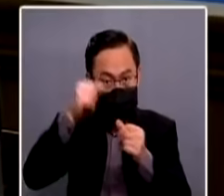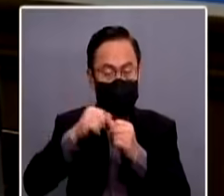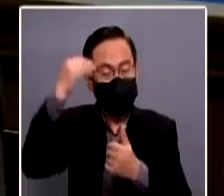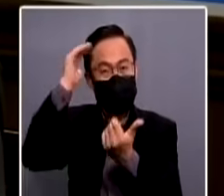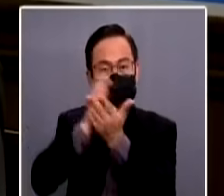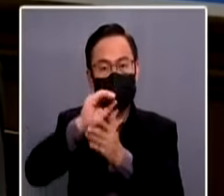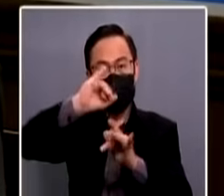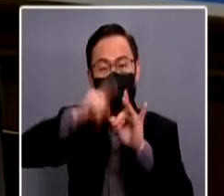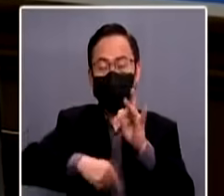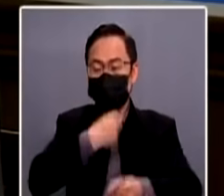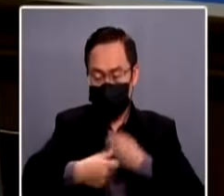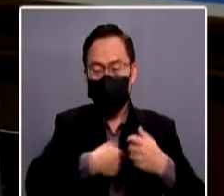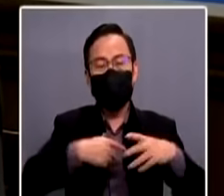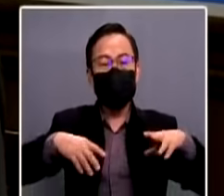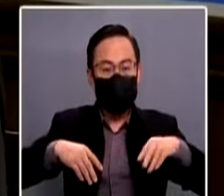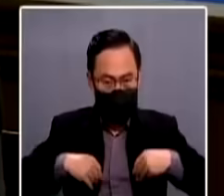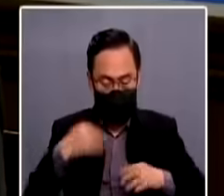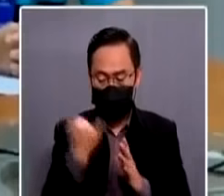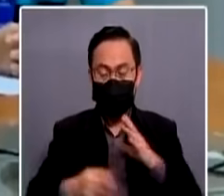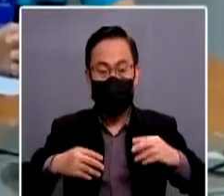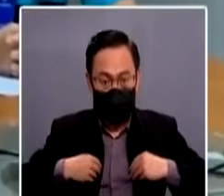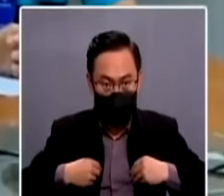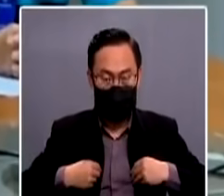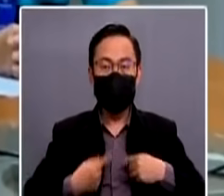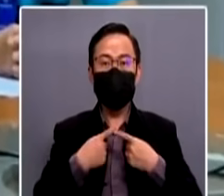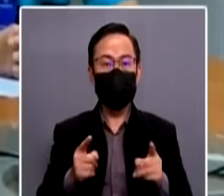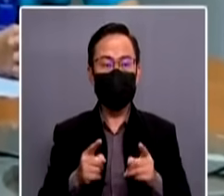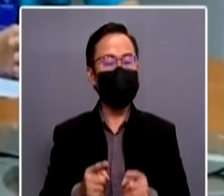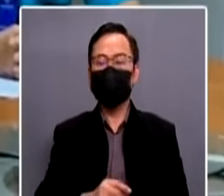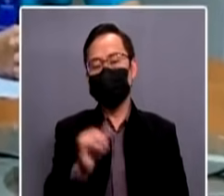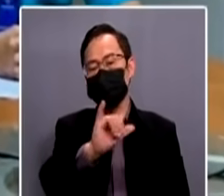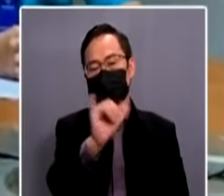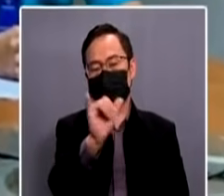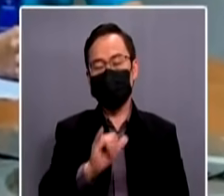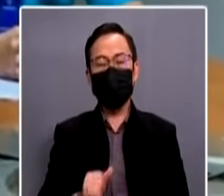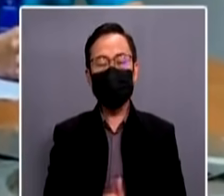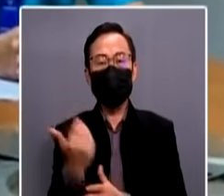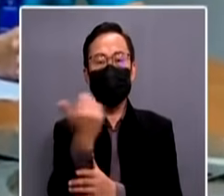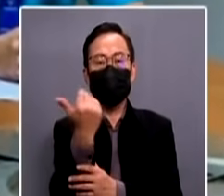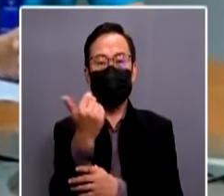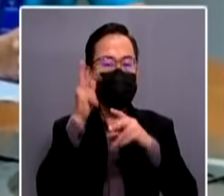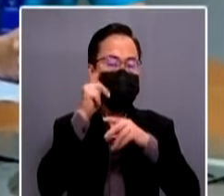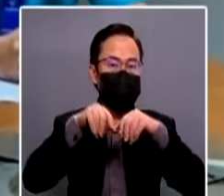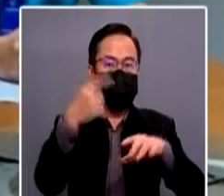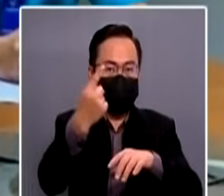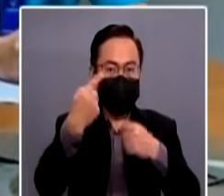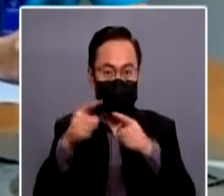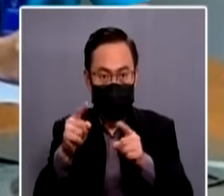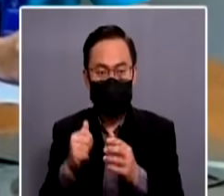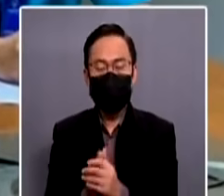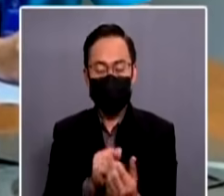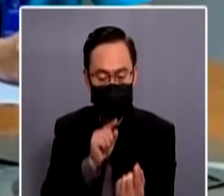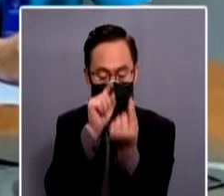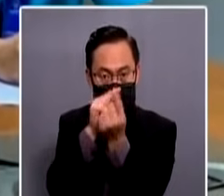ามัดว่าสิ่งที่เขาพูดวันนั้นเนี่ยในทางคดีในทางของกฎหมายมันใช้ไม่ได้นะคะคุณผู้ชมเพราะฉะนั้นเนี่ยนะคะตำรวจเลยบอก